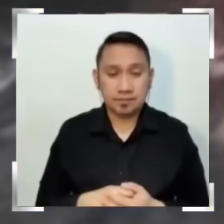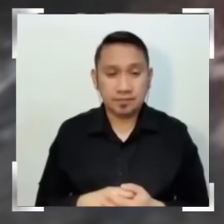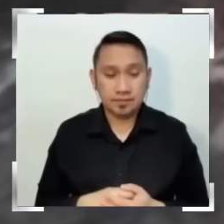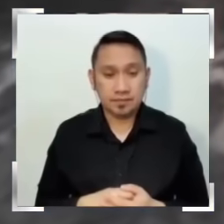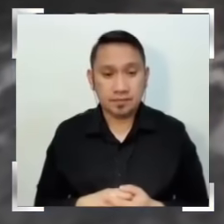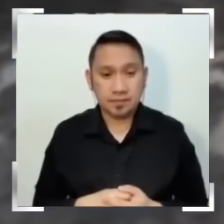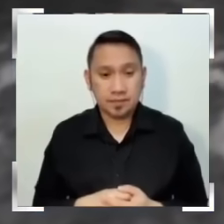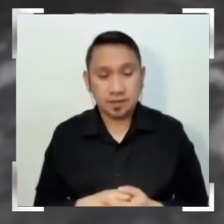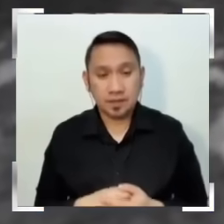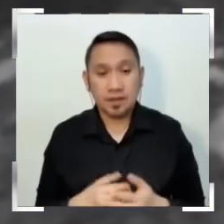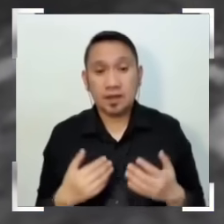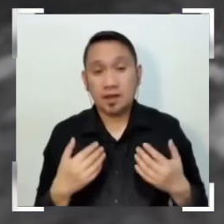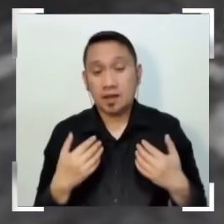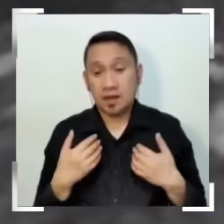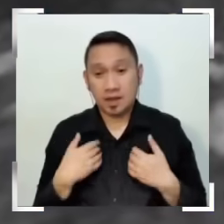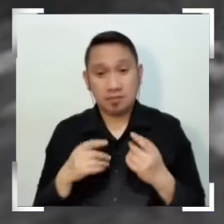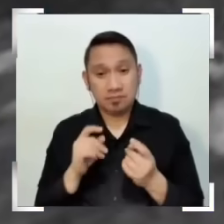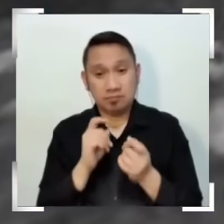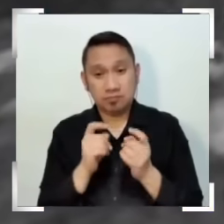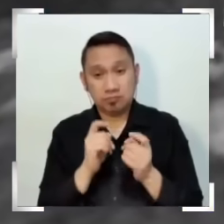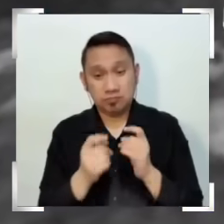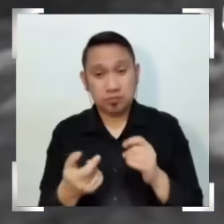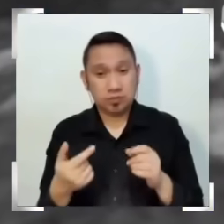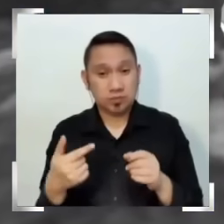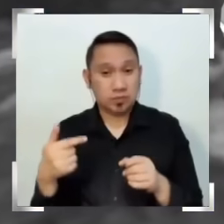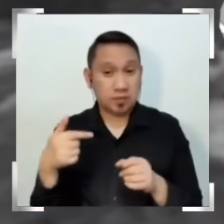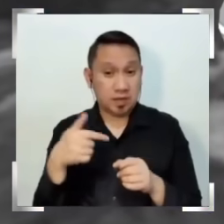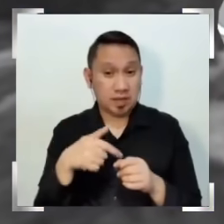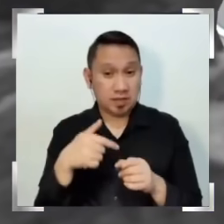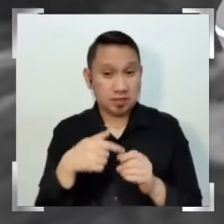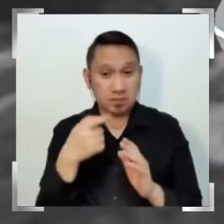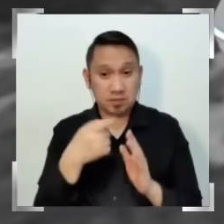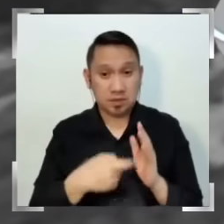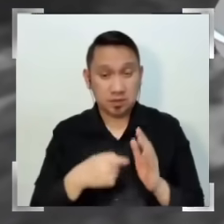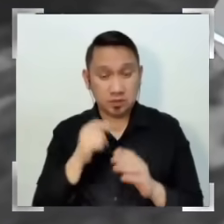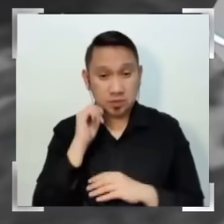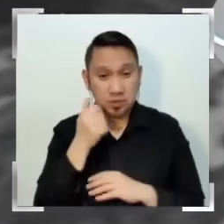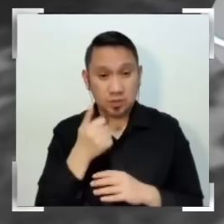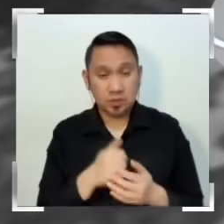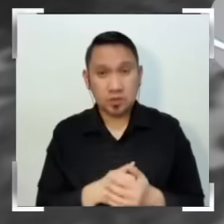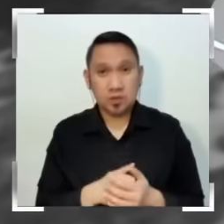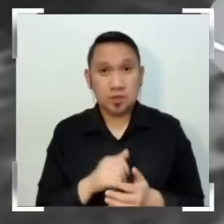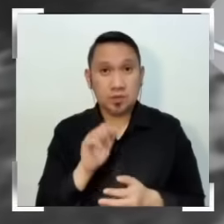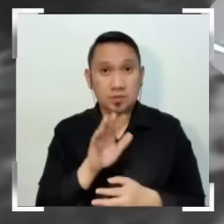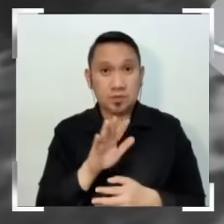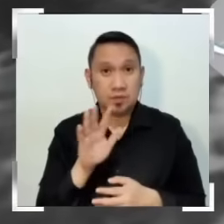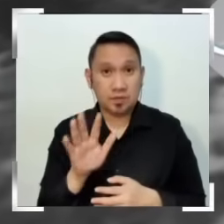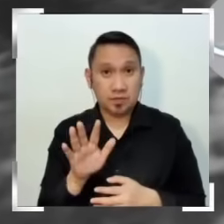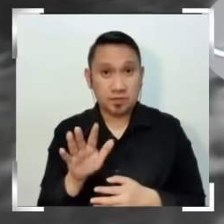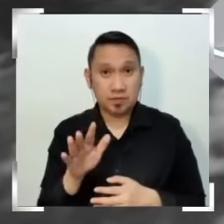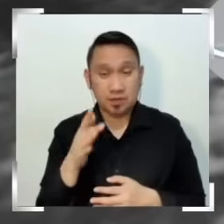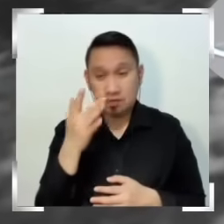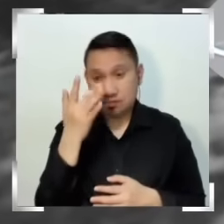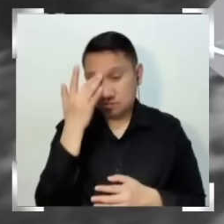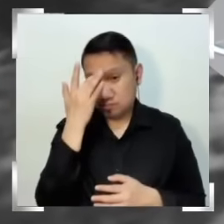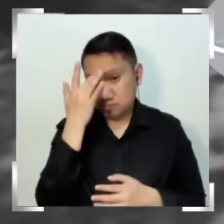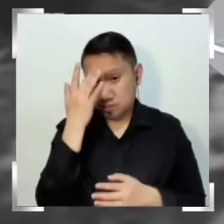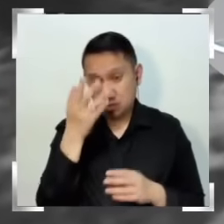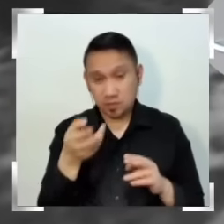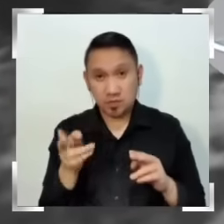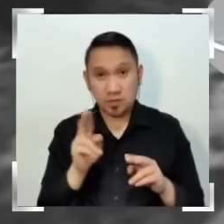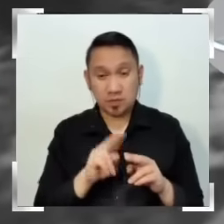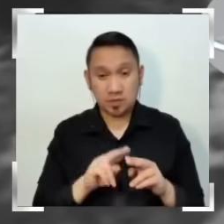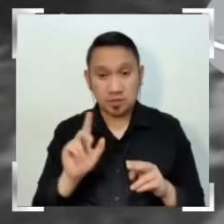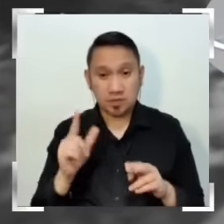Magpapatupad po ng price adjustment ang mga oil company bukas. 55 sentimo ang taas presyo sa kada litro ng gasolina. Pero